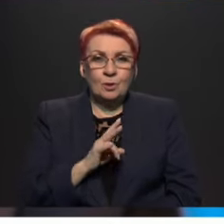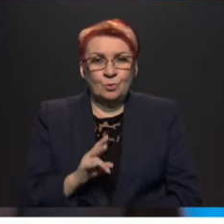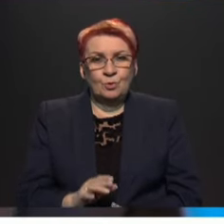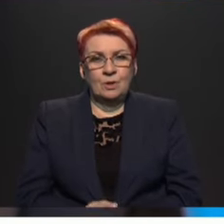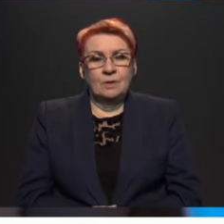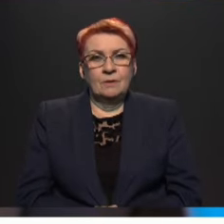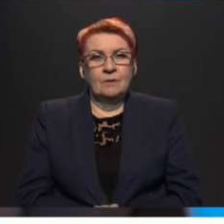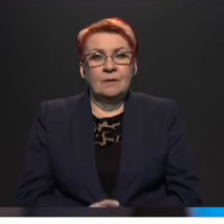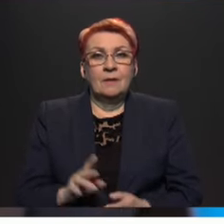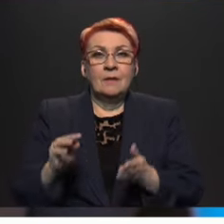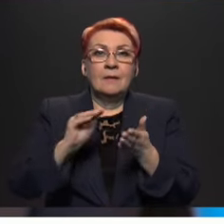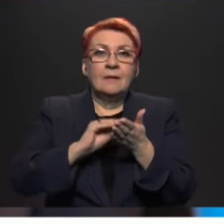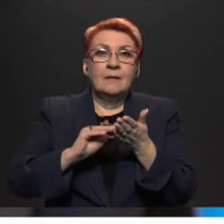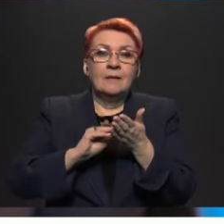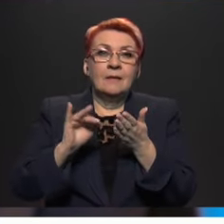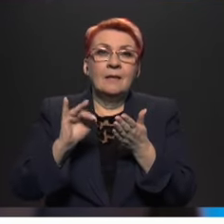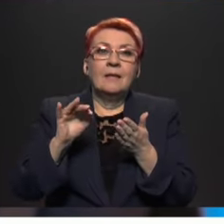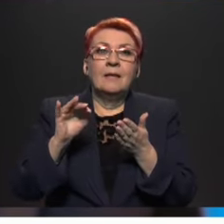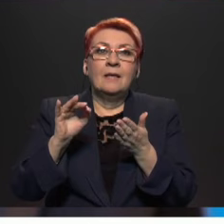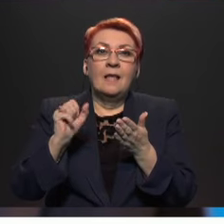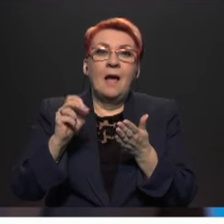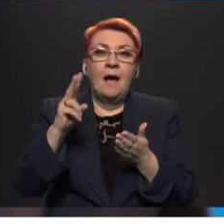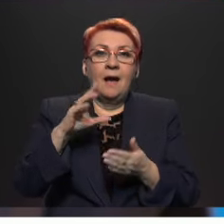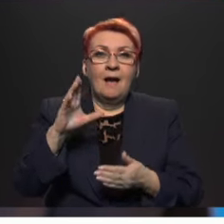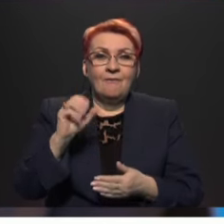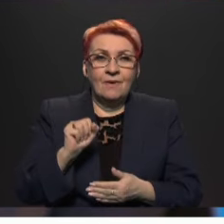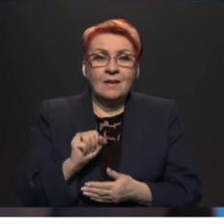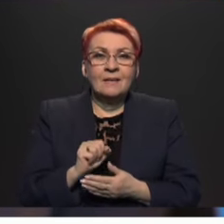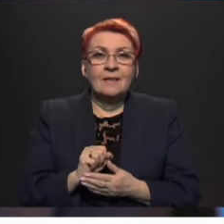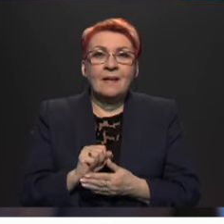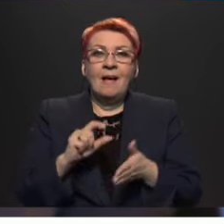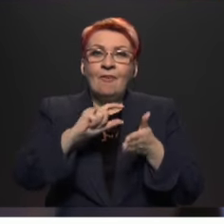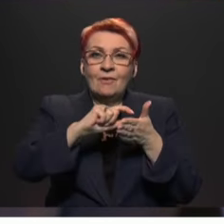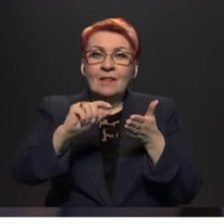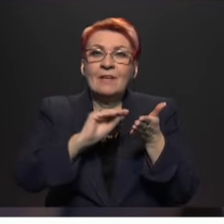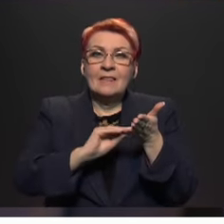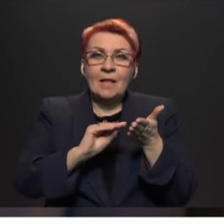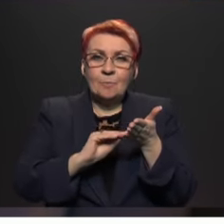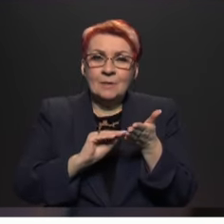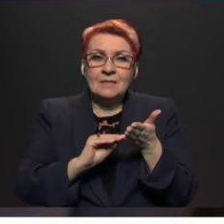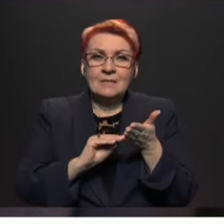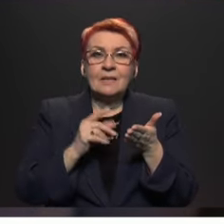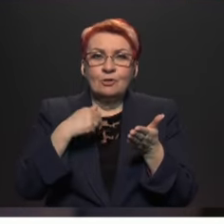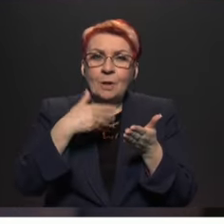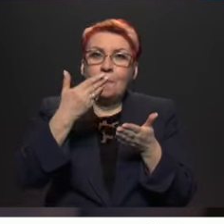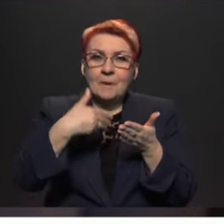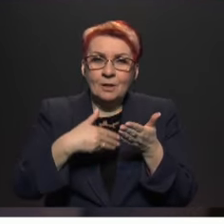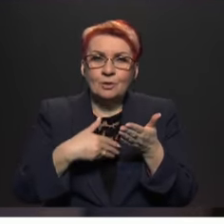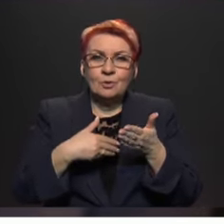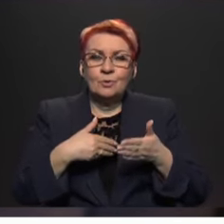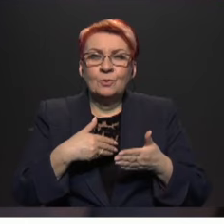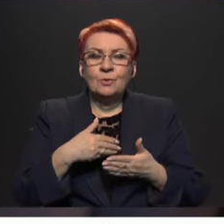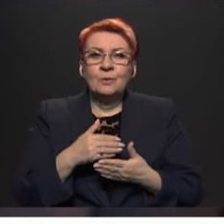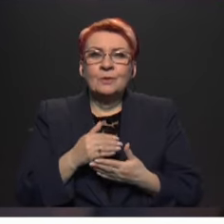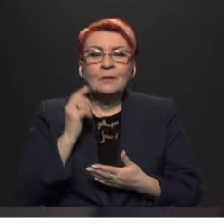в послании Иакова, пятый, вот глава, да, там написано, что сейчас я прям прочту, что вопли